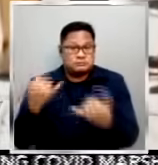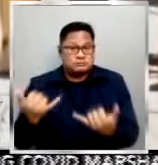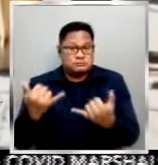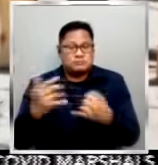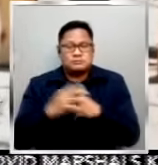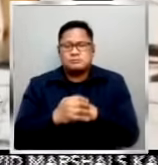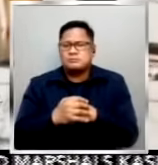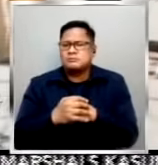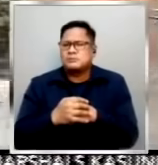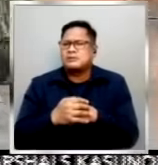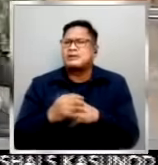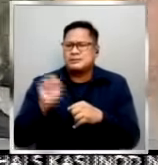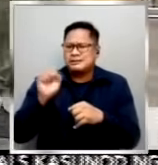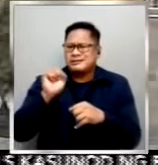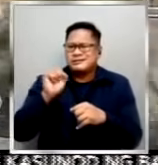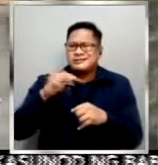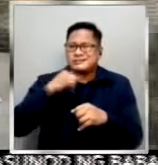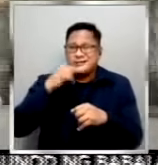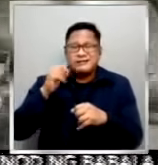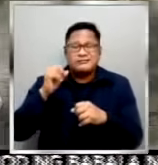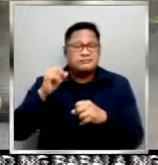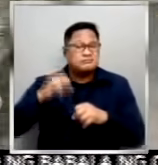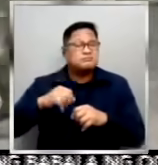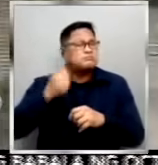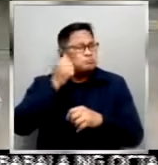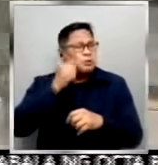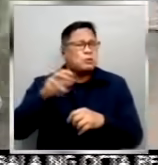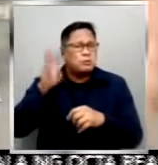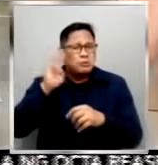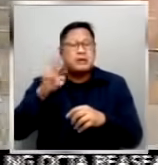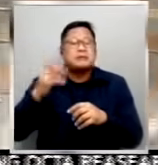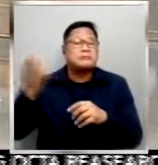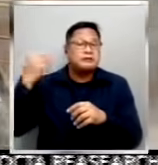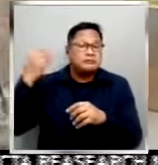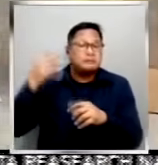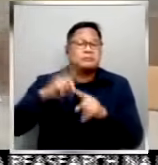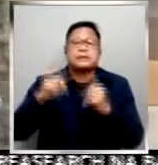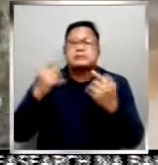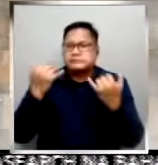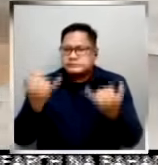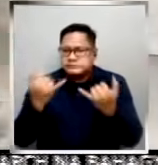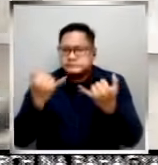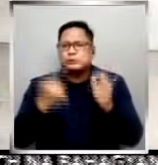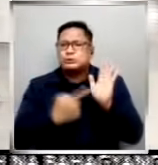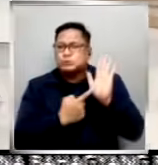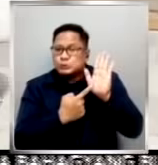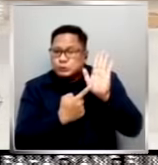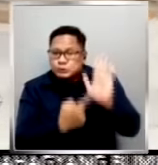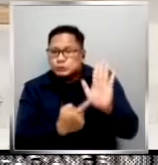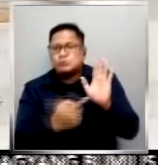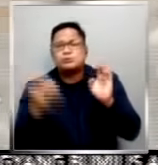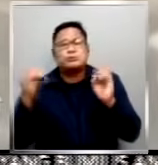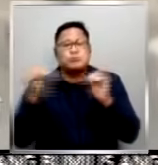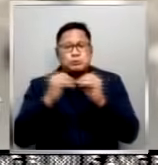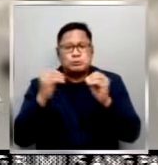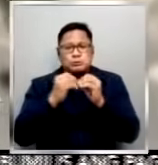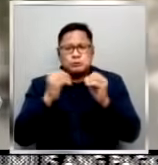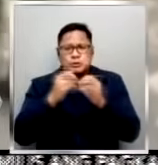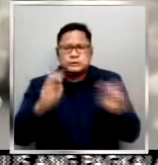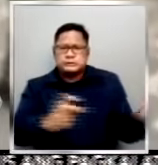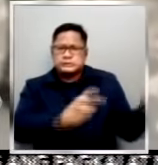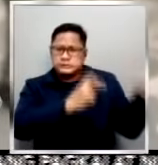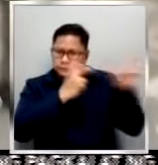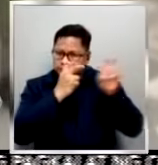rate kumpara sa dati, hudyat pa rin ito para sa mas matinding preventive measures. Ang DILG inutusan na ang